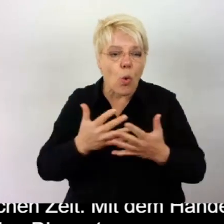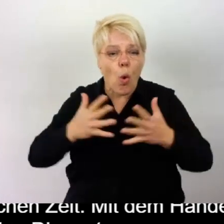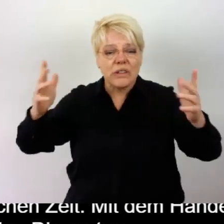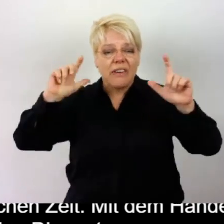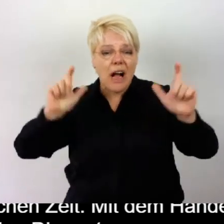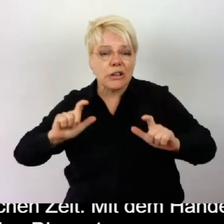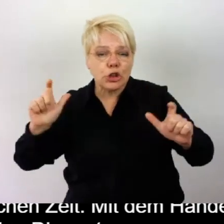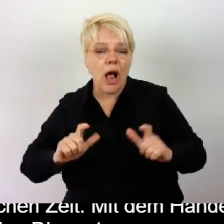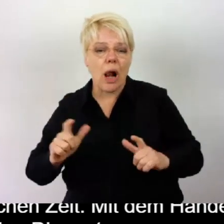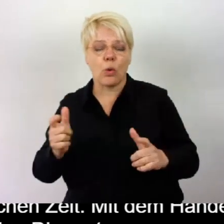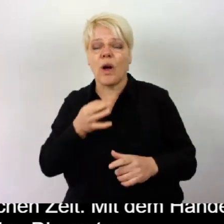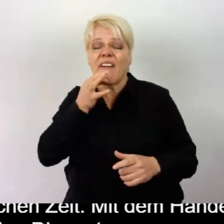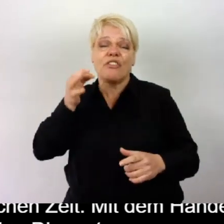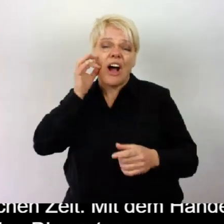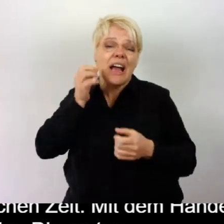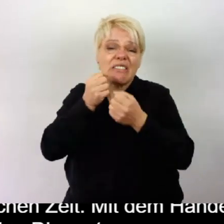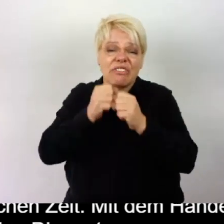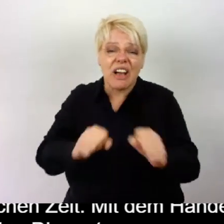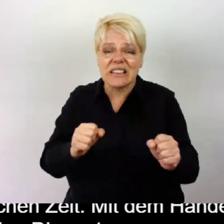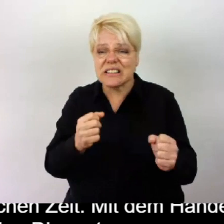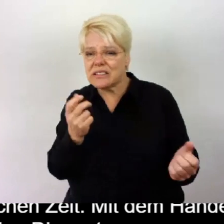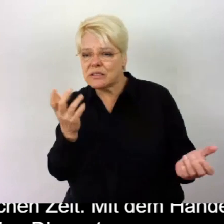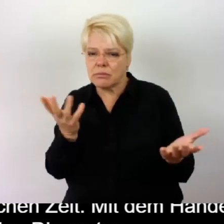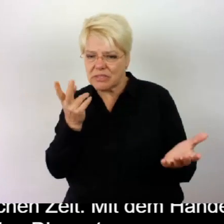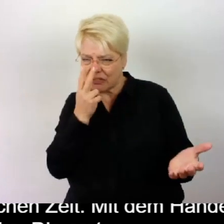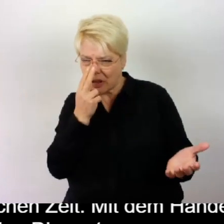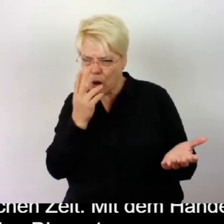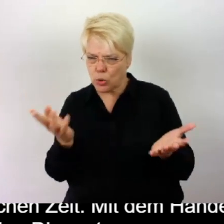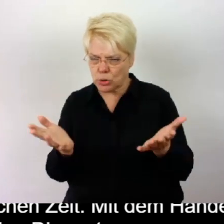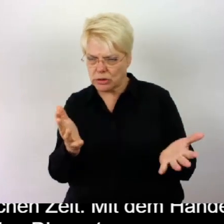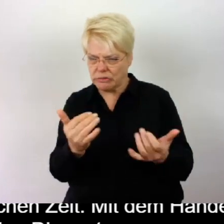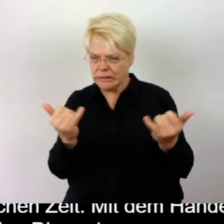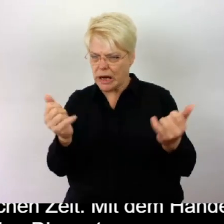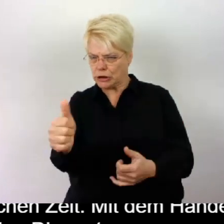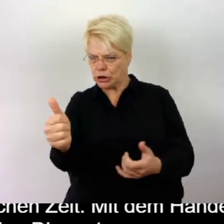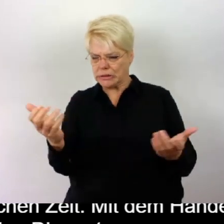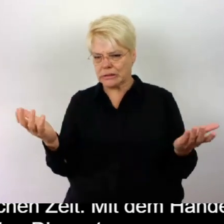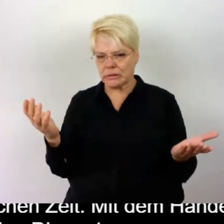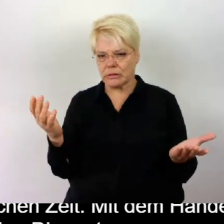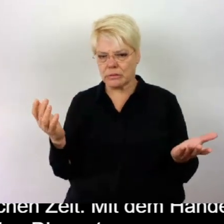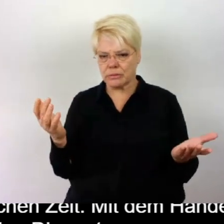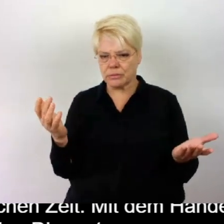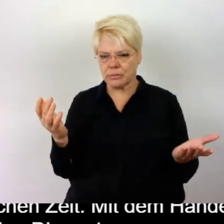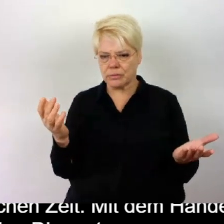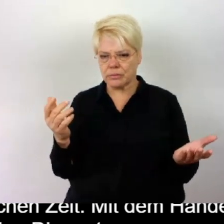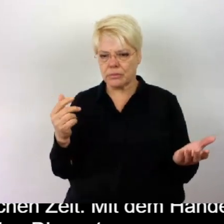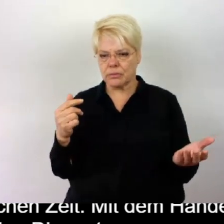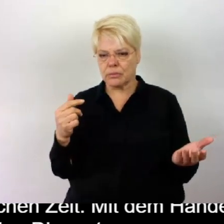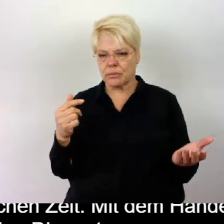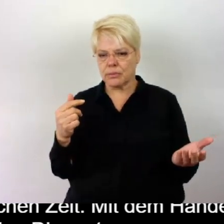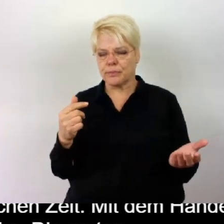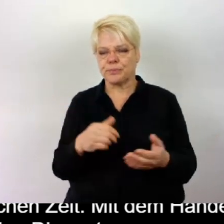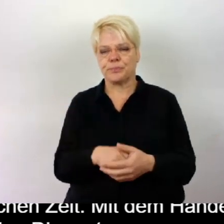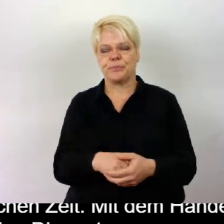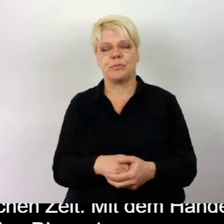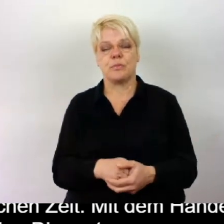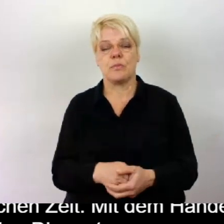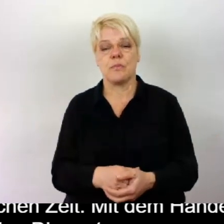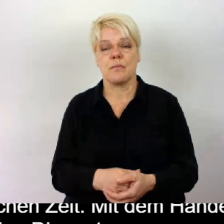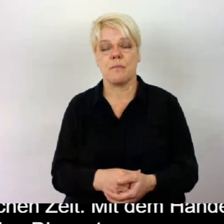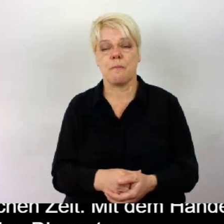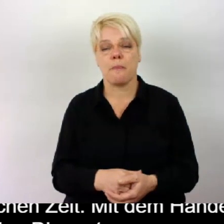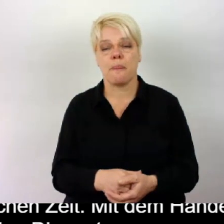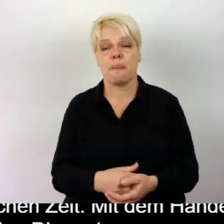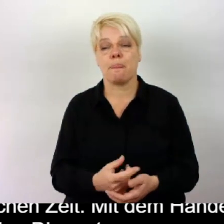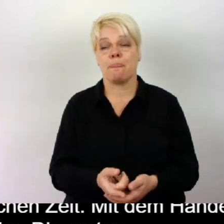Künstler haben auch mich gerügt. Der hat bestimmt Angst vor dem Nockerberg. mal abgesehen davon, dass ich den Nockherberg schon lange